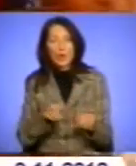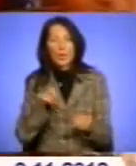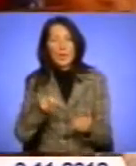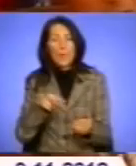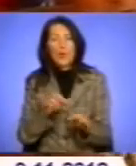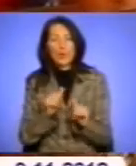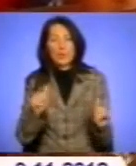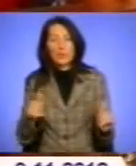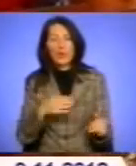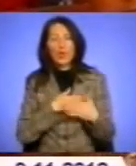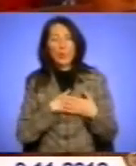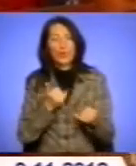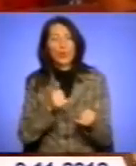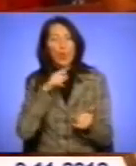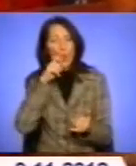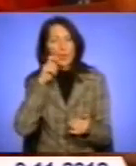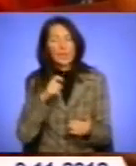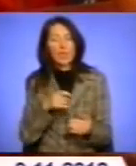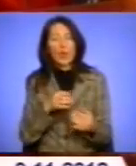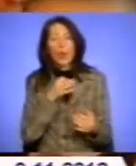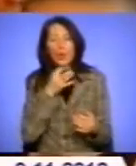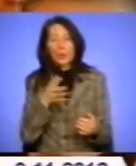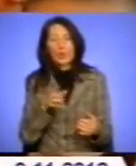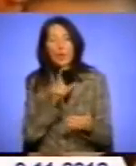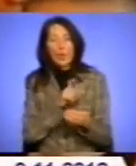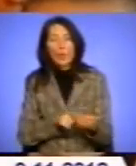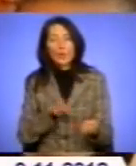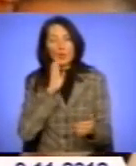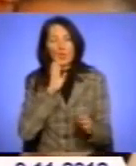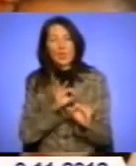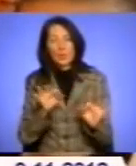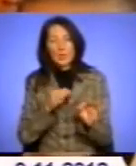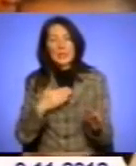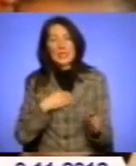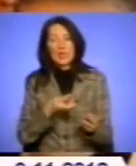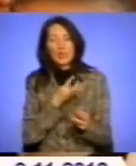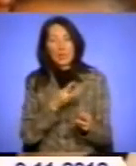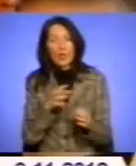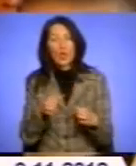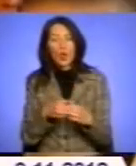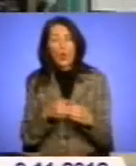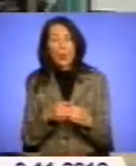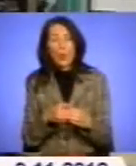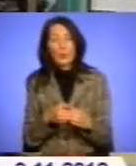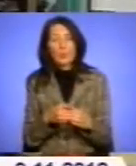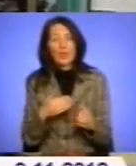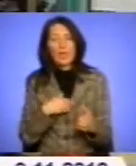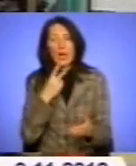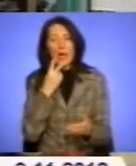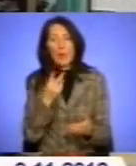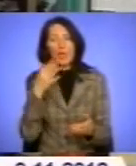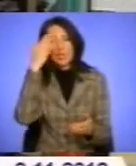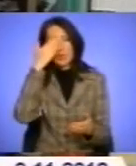патріотичність та любов до України. Улюбленою поезією дівчина поділилася із нашою знімальною групою. Я бачив